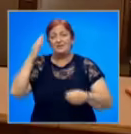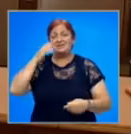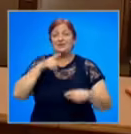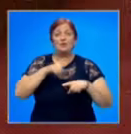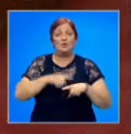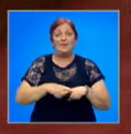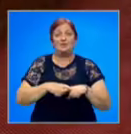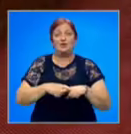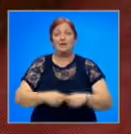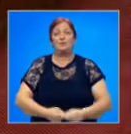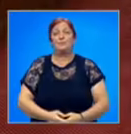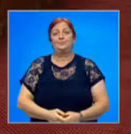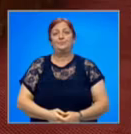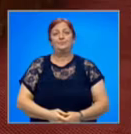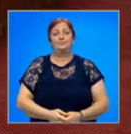правосъдието.